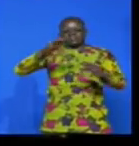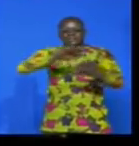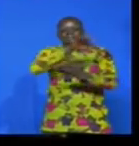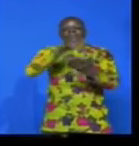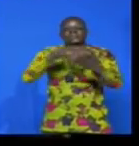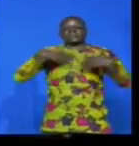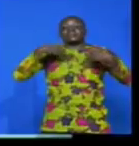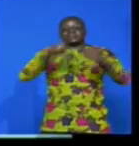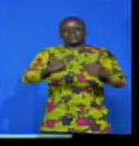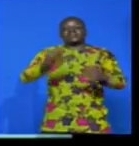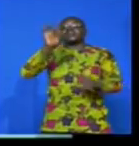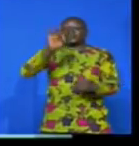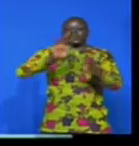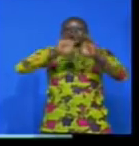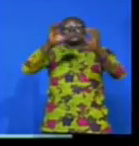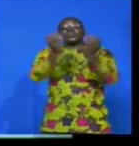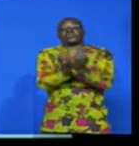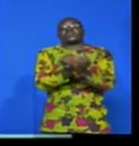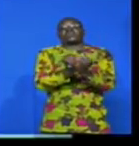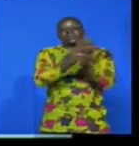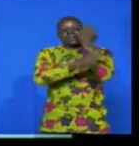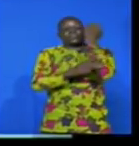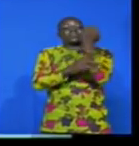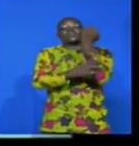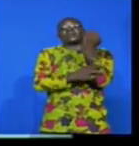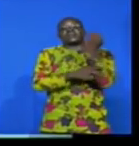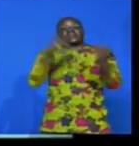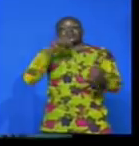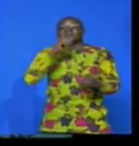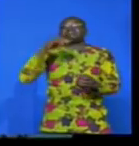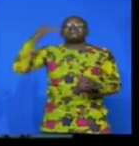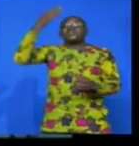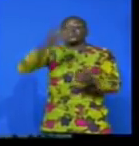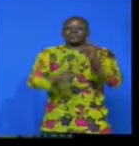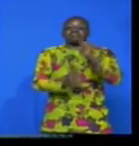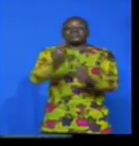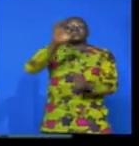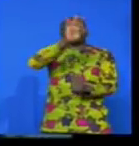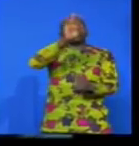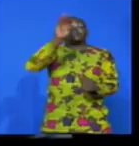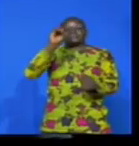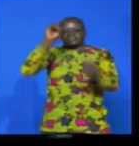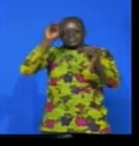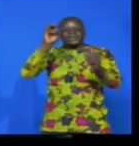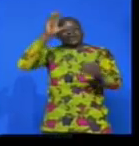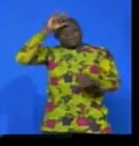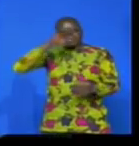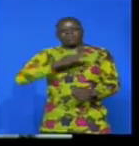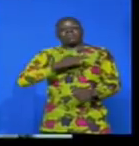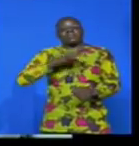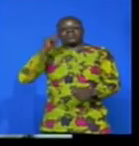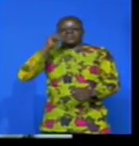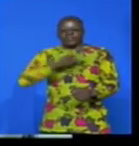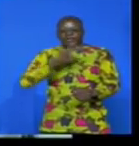des 8 communes que compte la province. Et ils seront plus de 95 000 hommes, femmes et enfants qui verront leur